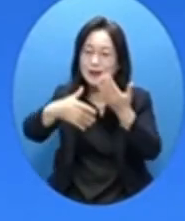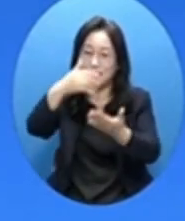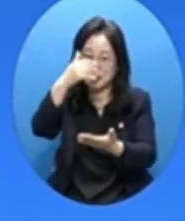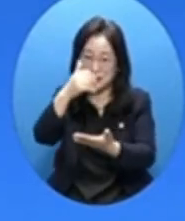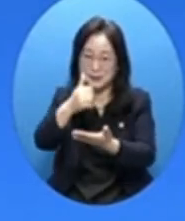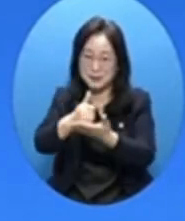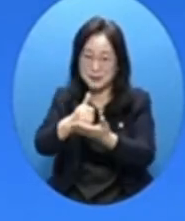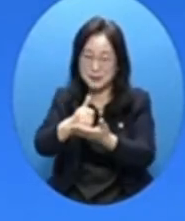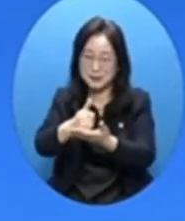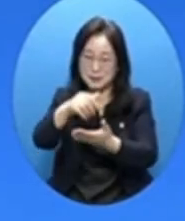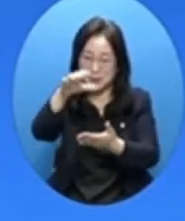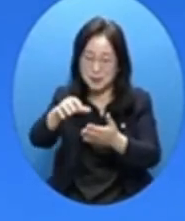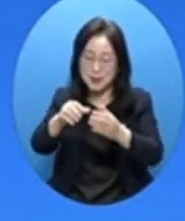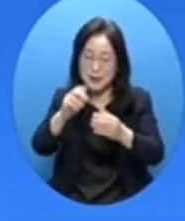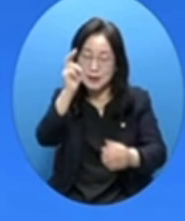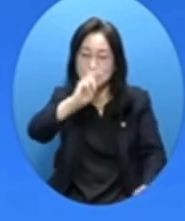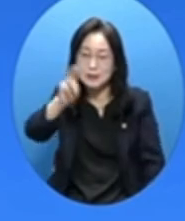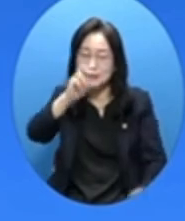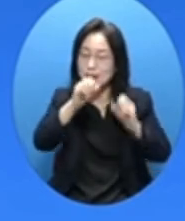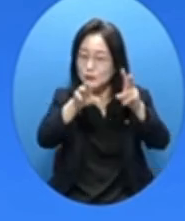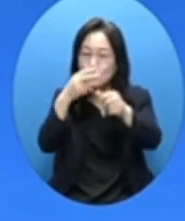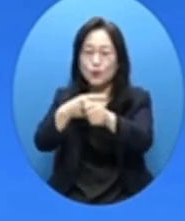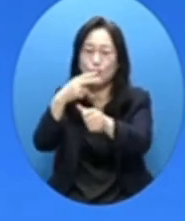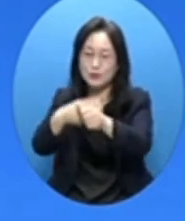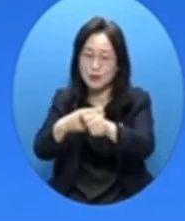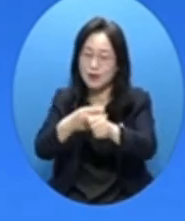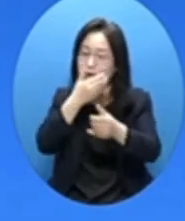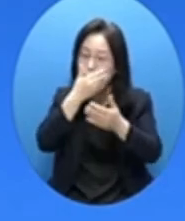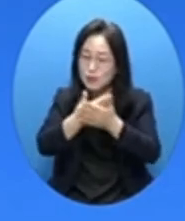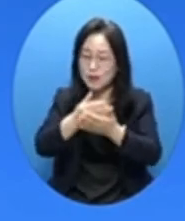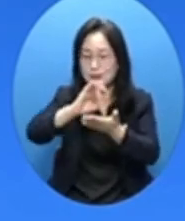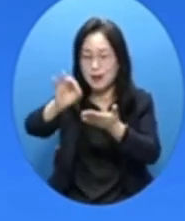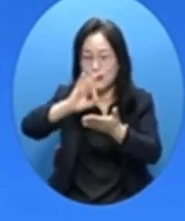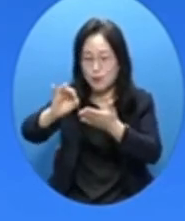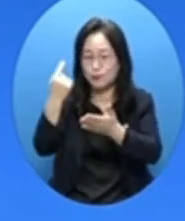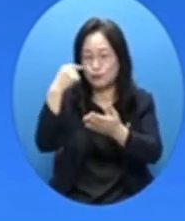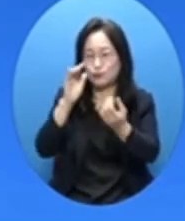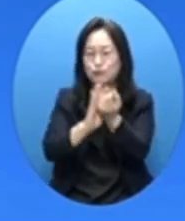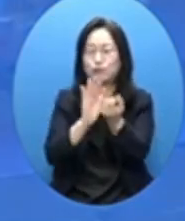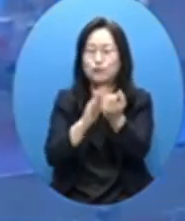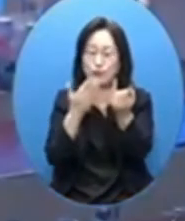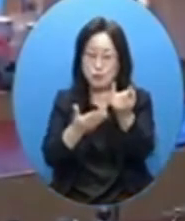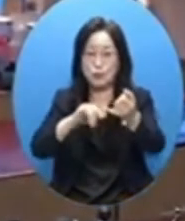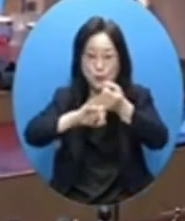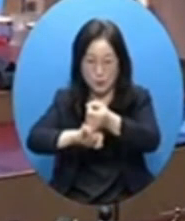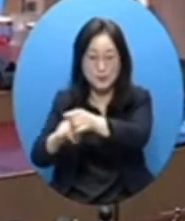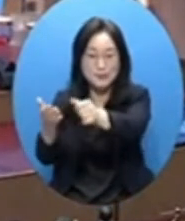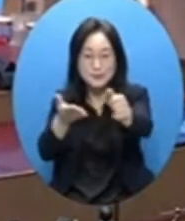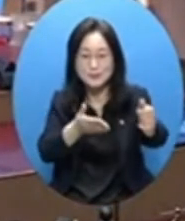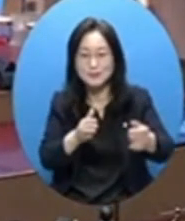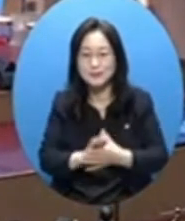앞에 음악 선교사로 귀하게 사명감되도록 우리가 후원해 줘야 될 것입니다 할렐루야